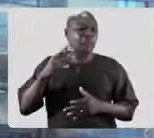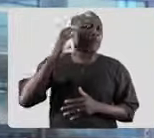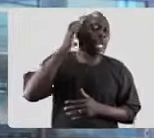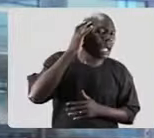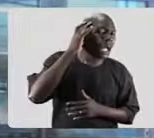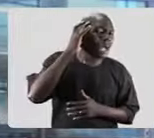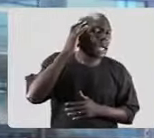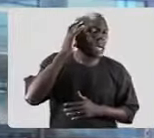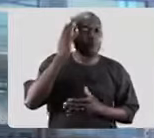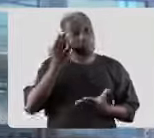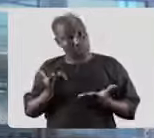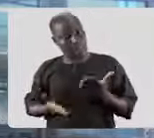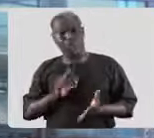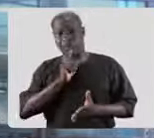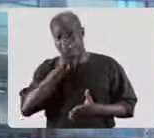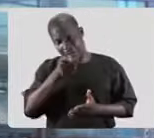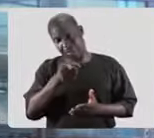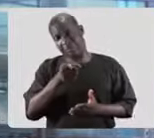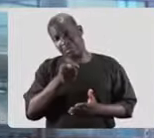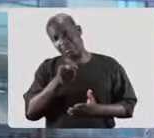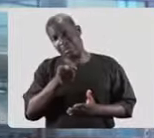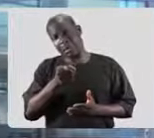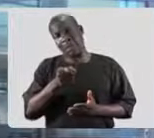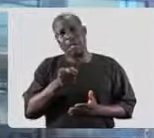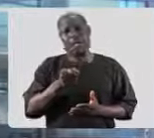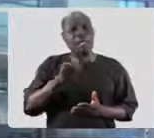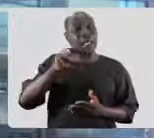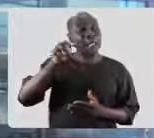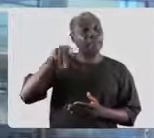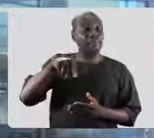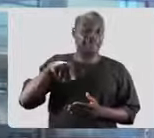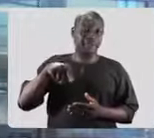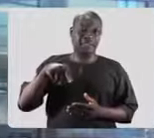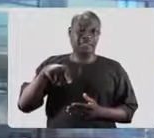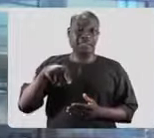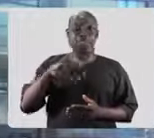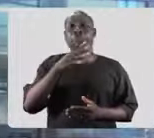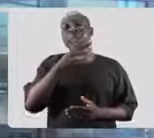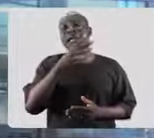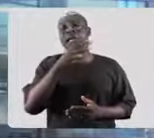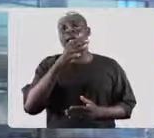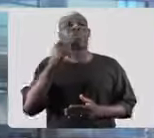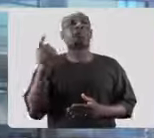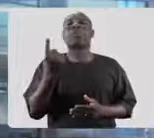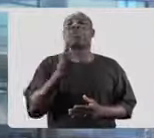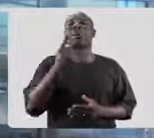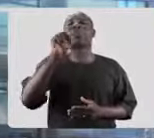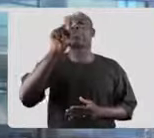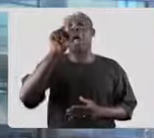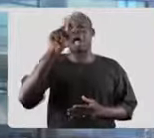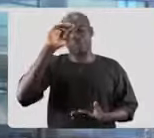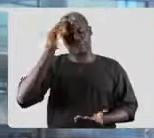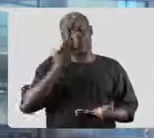yatye. Na se eye nukure ene se. Sa empinu wa wafri mwono. Na ne mame eba bako